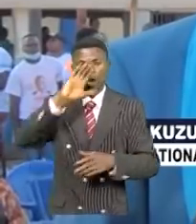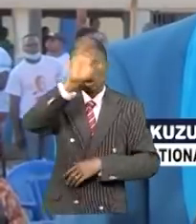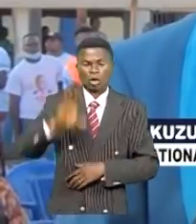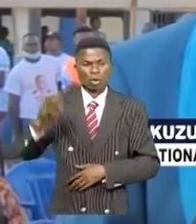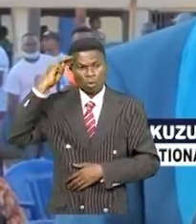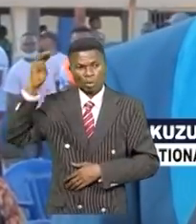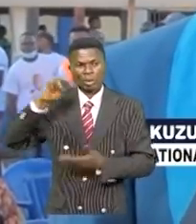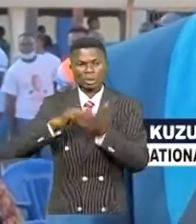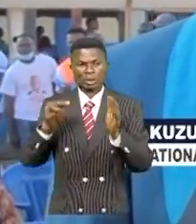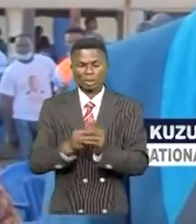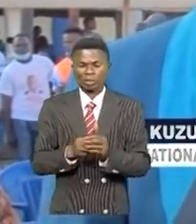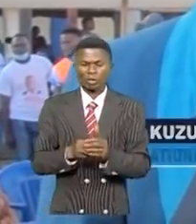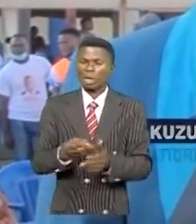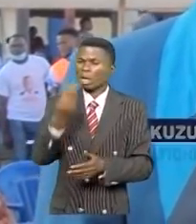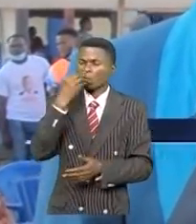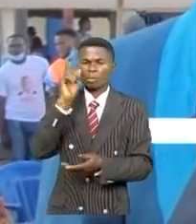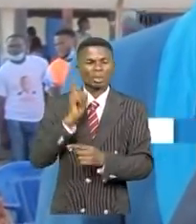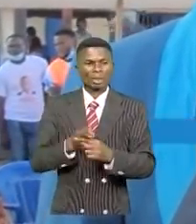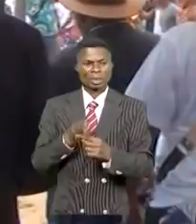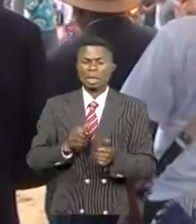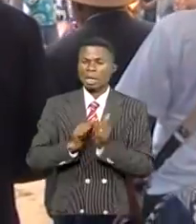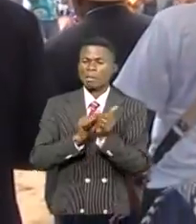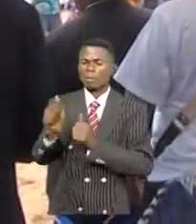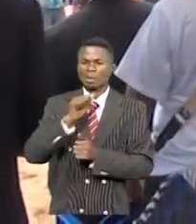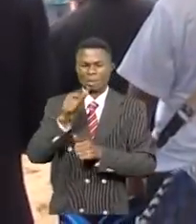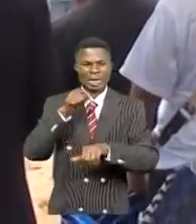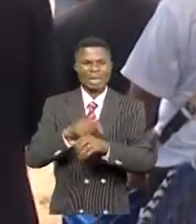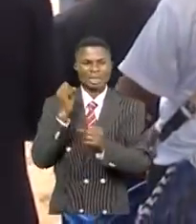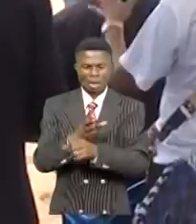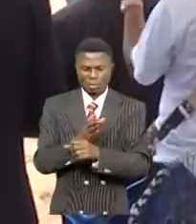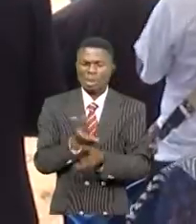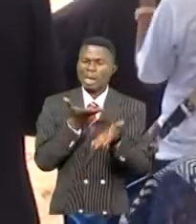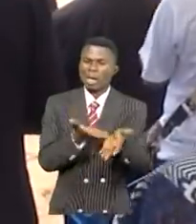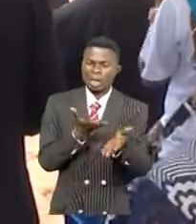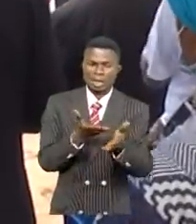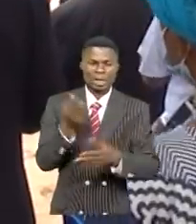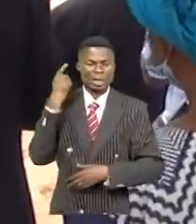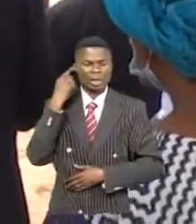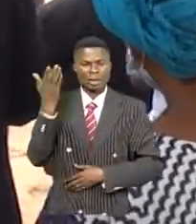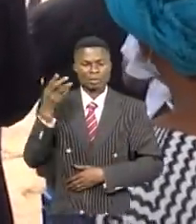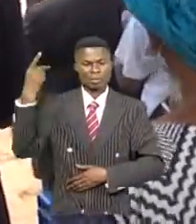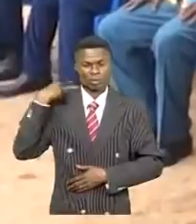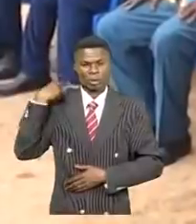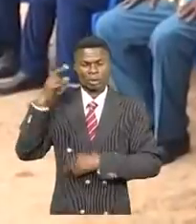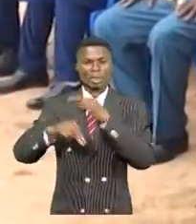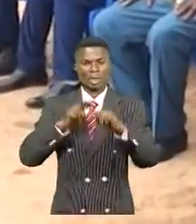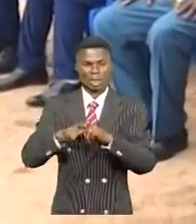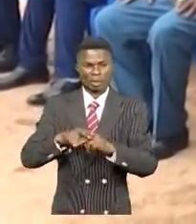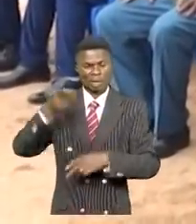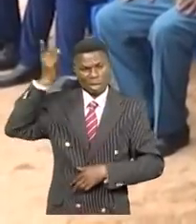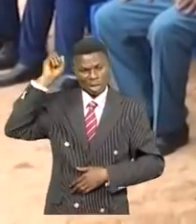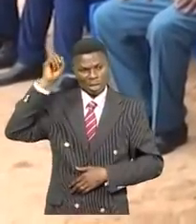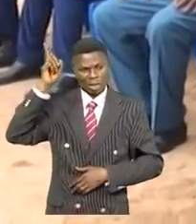signifie sous-alimentation. Il est temps d'intervenir. Ayant entendu ces cris de détresse, le député honoraire